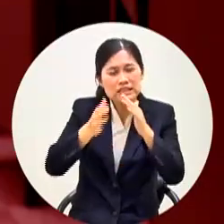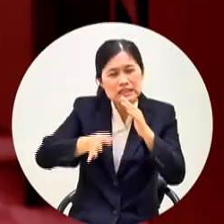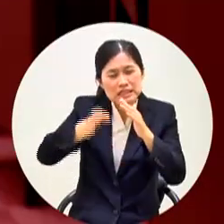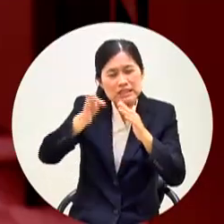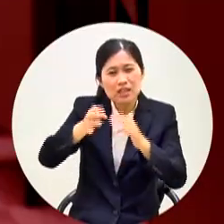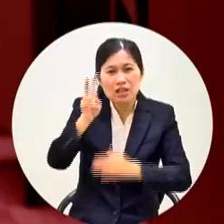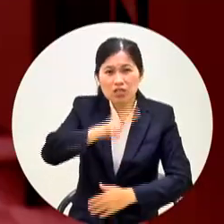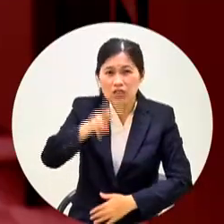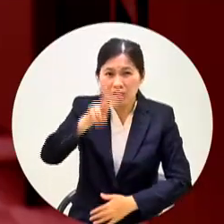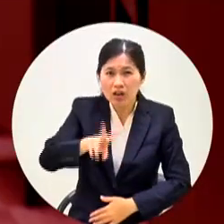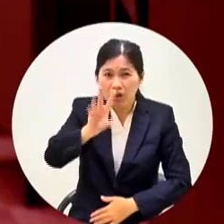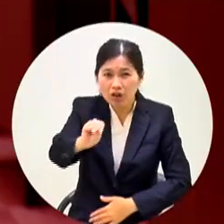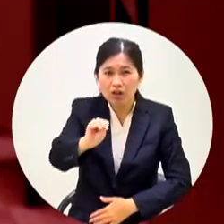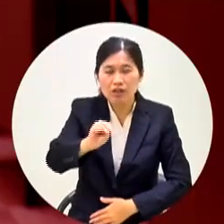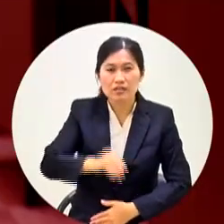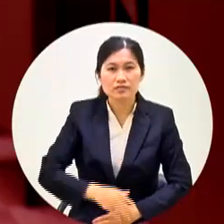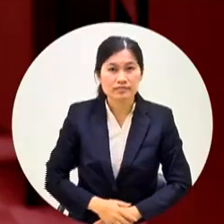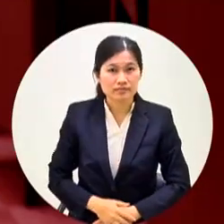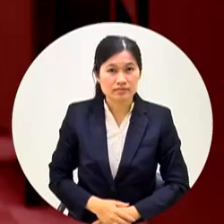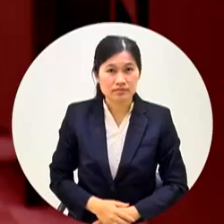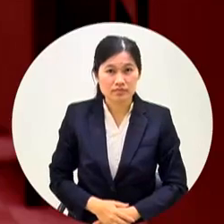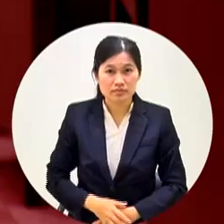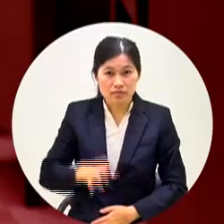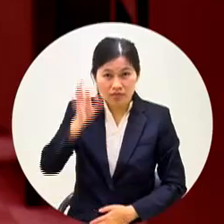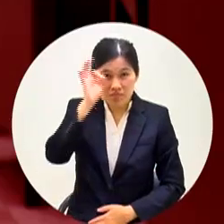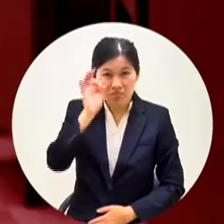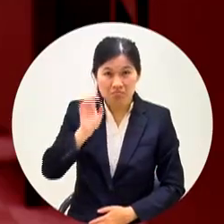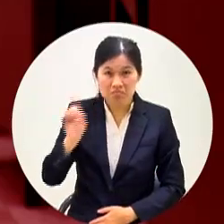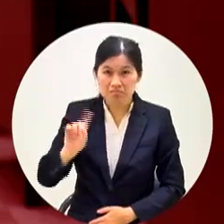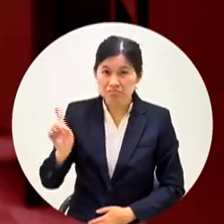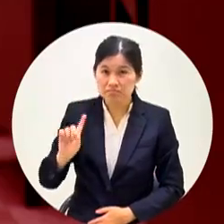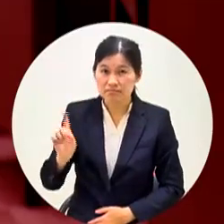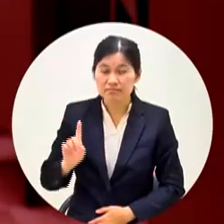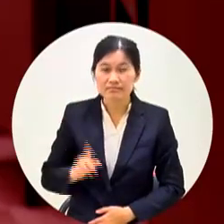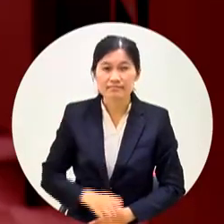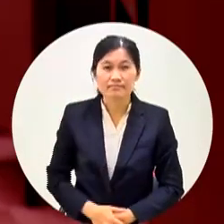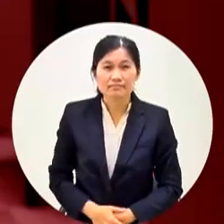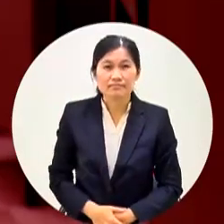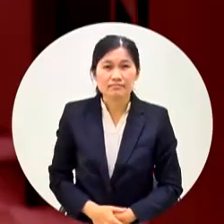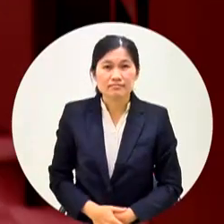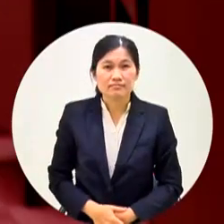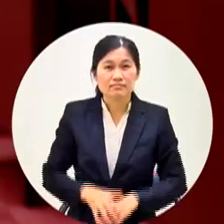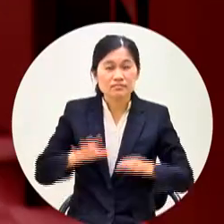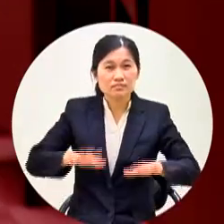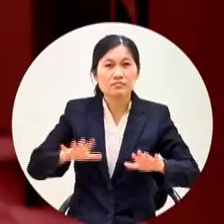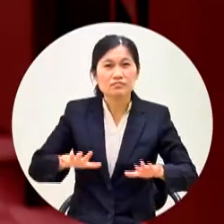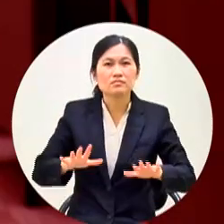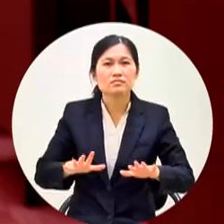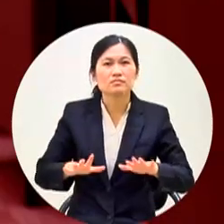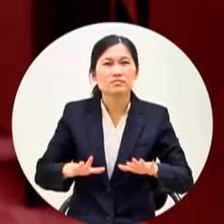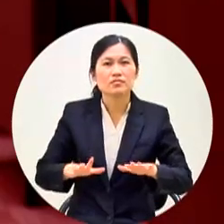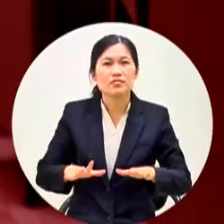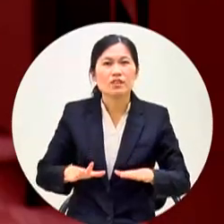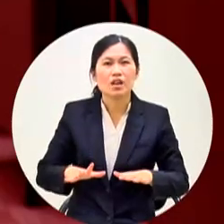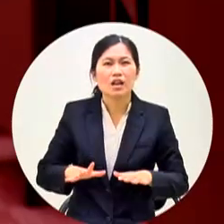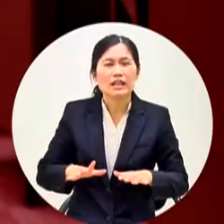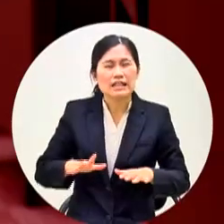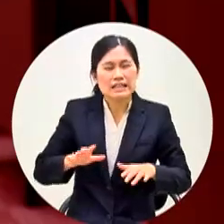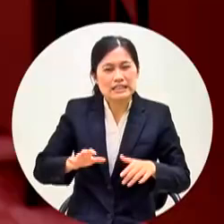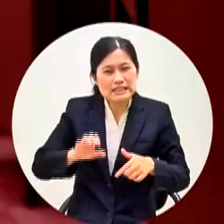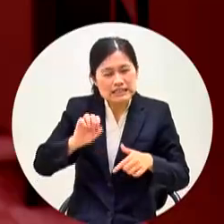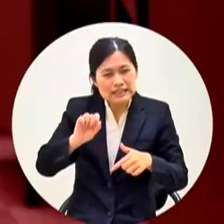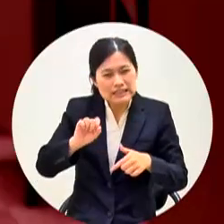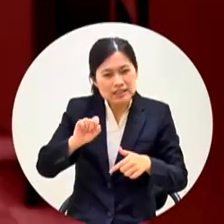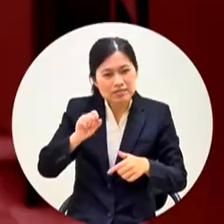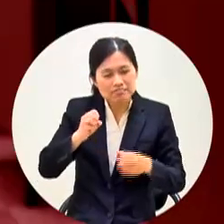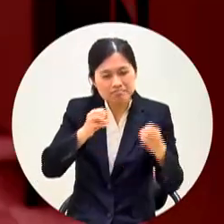么样一个方式。因为目前公所也有意思是用溢价500万，但是